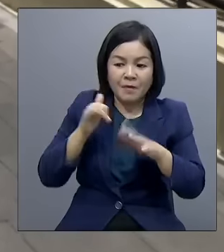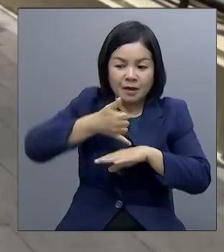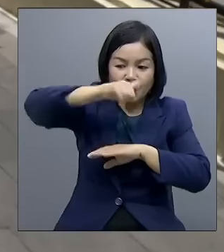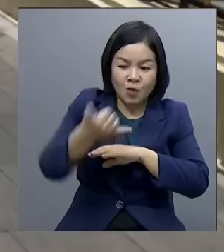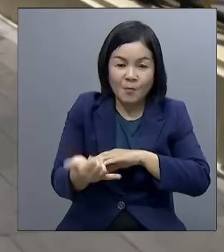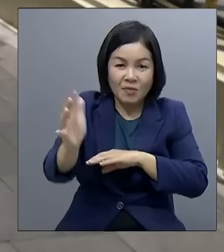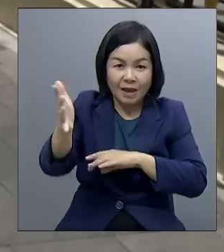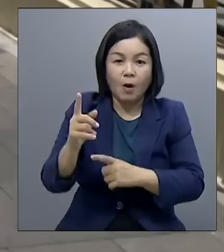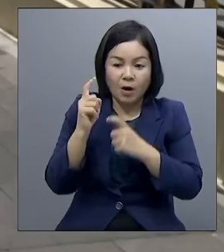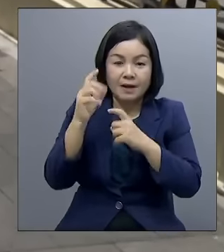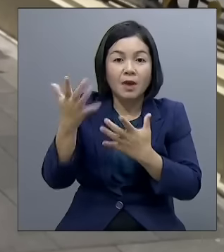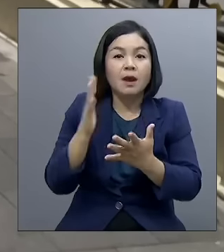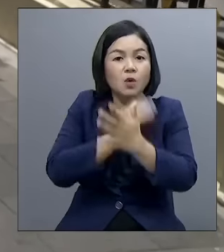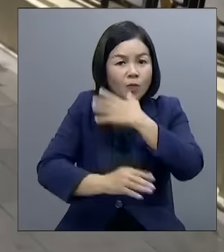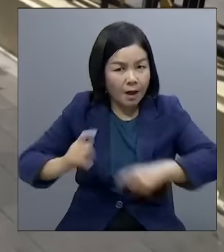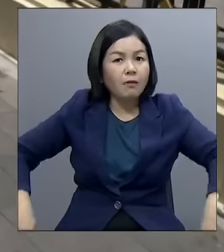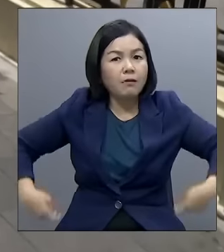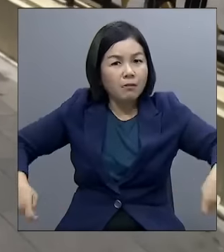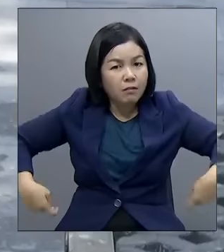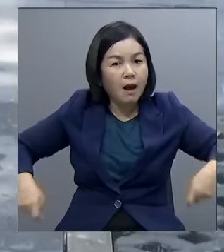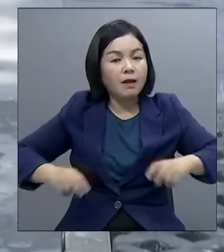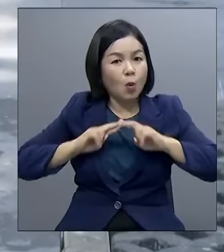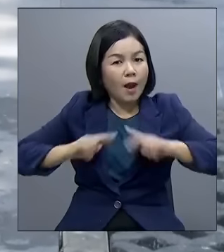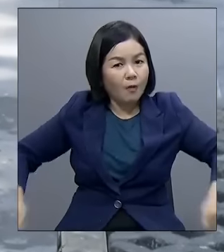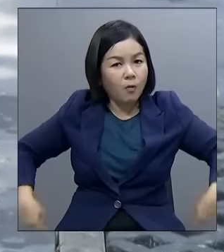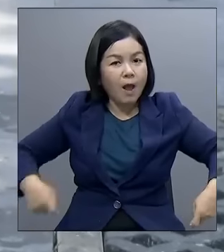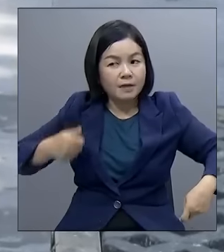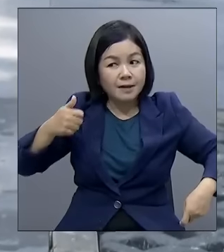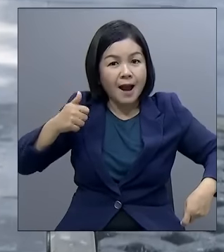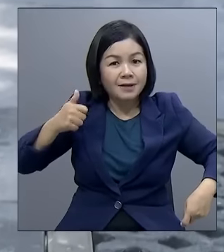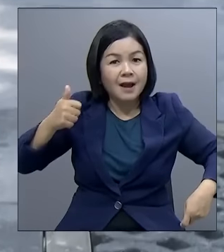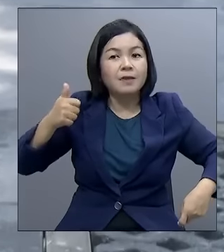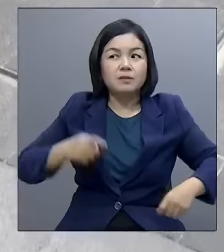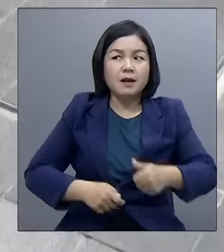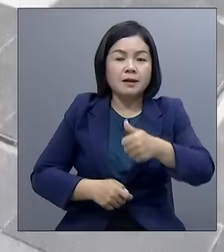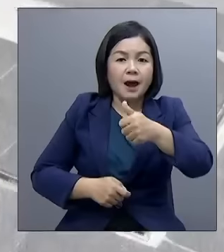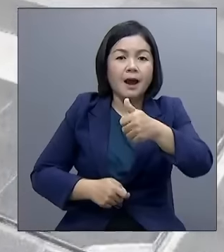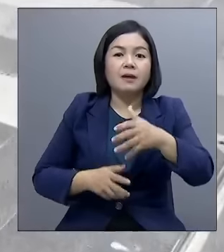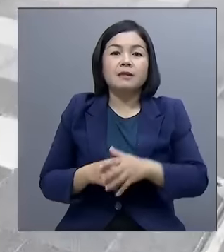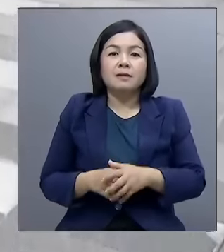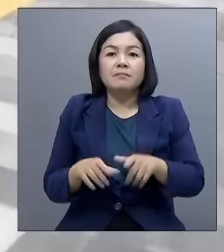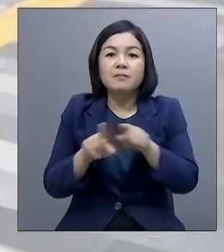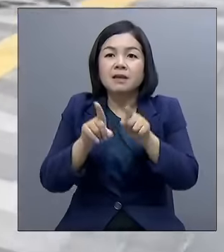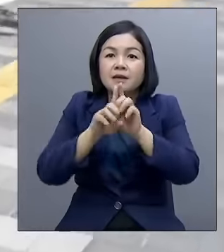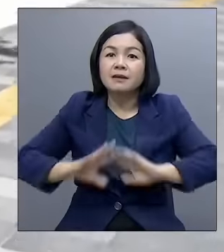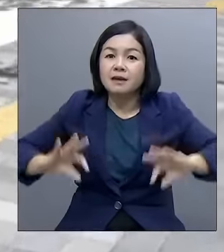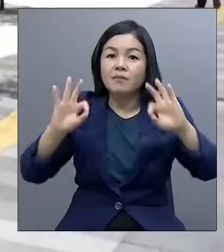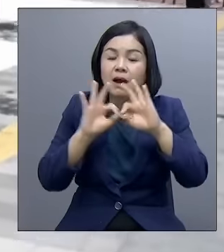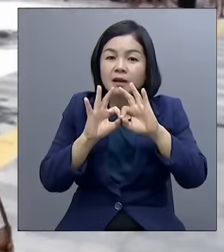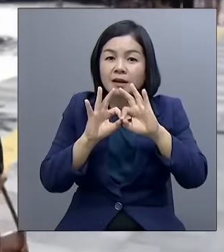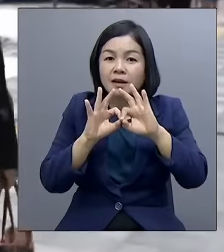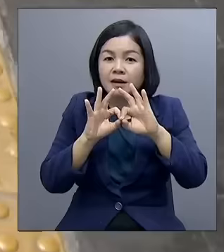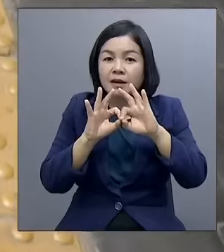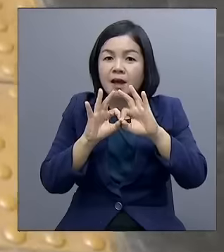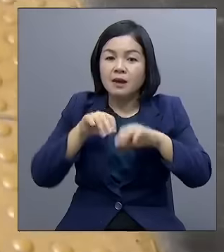ขึ้นคนที่พิการอะไรพวกนี้เขาก็สามารถใช้วีลแชร์น่าจะได้แล้วก็พวกนี้มันเป็นสัญลักษณ์ของพวกที่